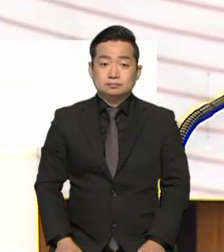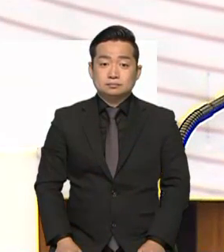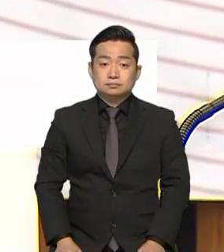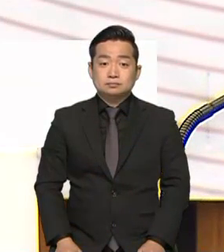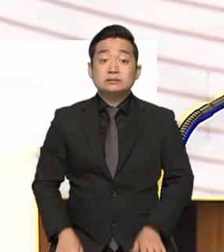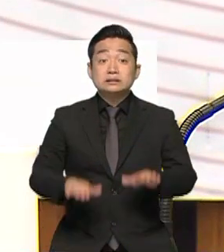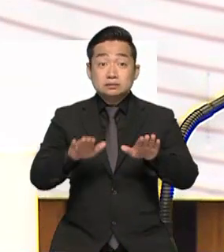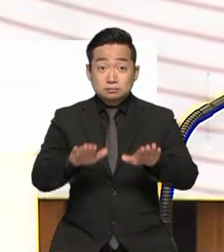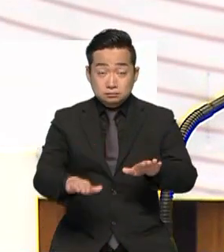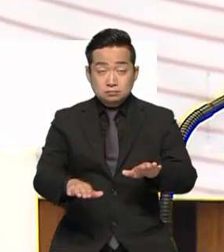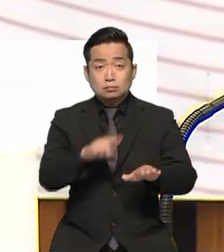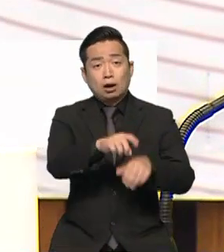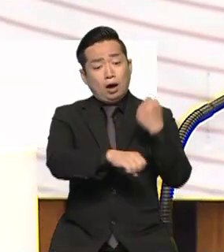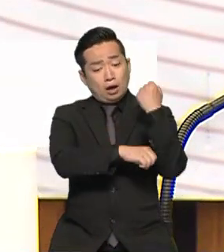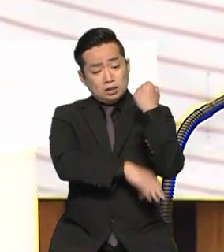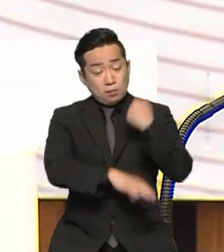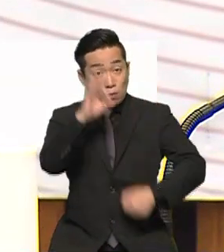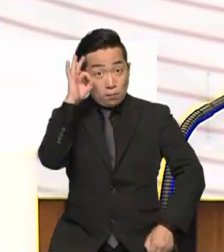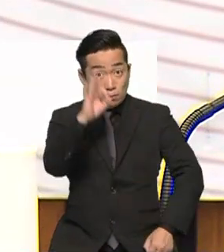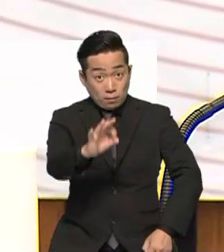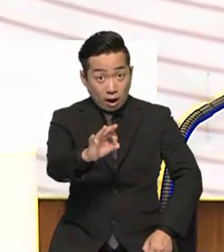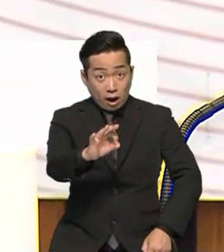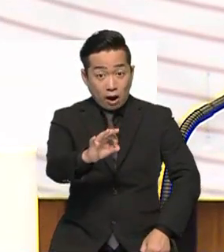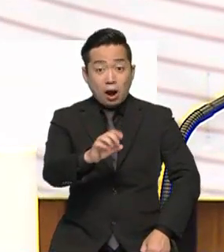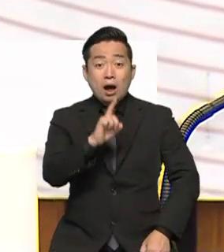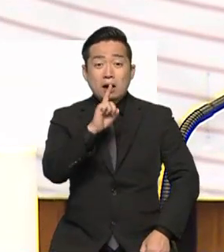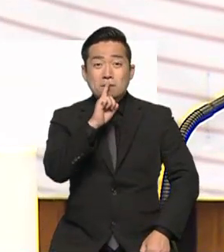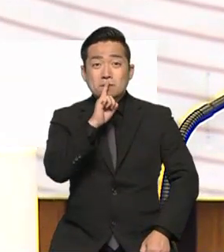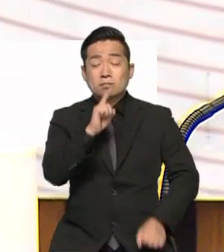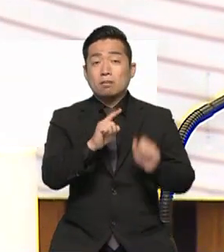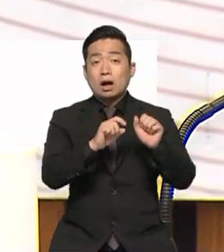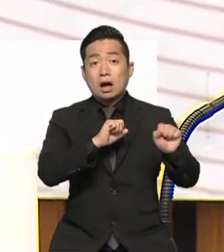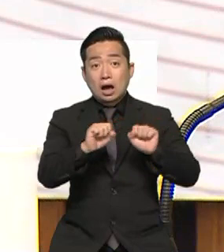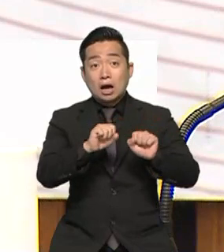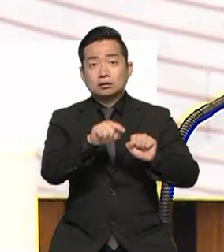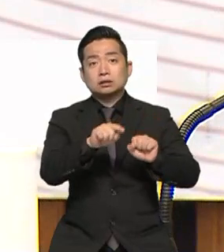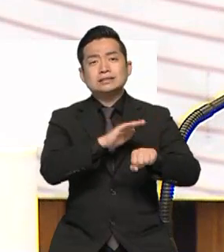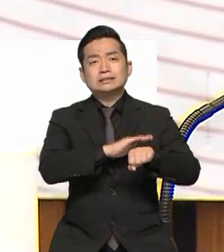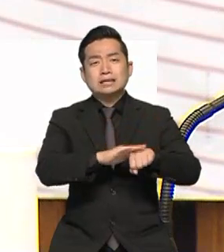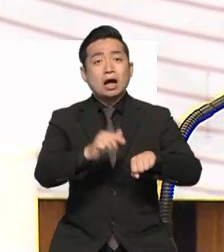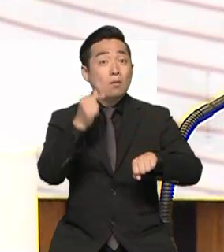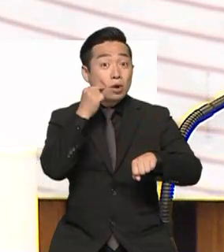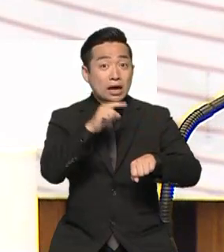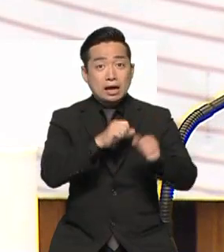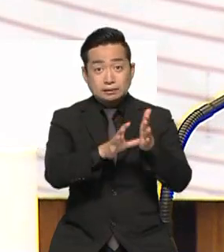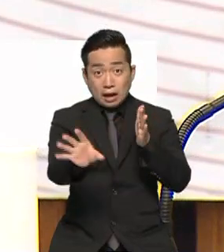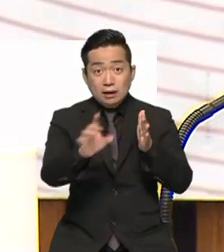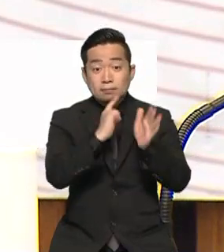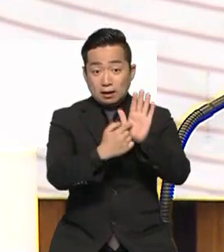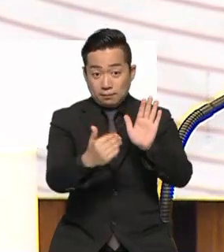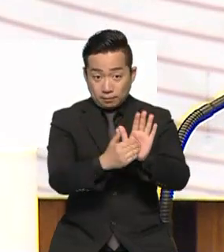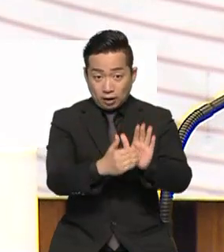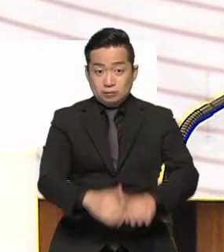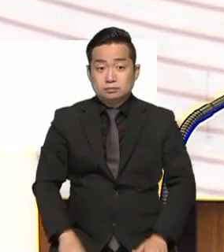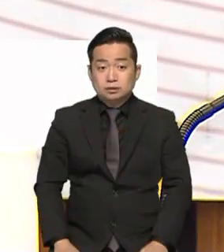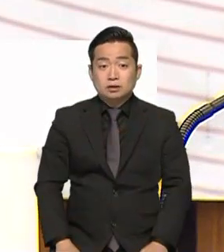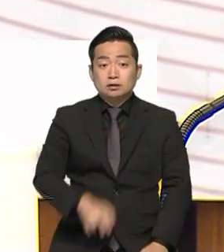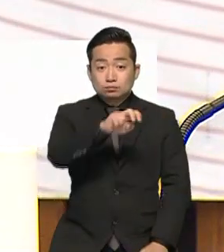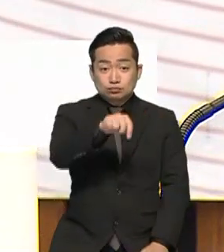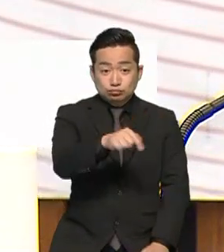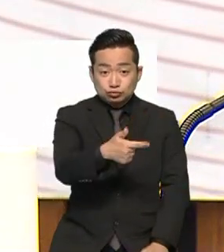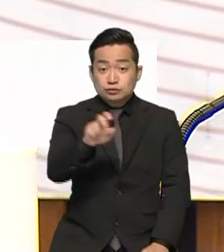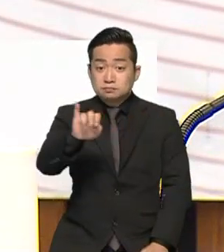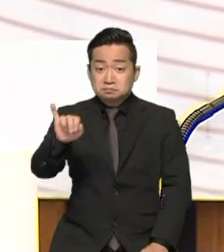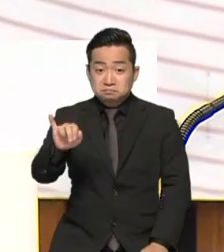차원에서 해서는 안 될 일에 대해 언급했을 뿐입니다. 문의 문자도 민의 민자도 없는데 민주당은 왜